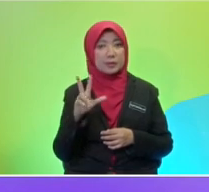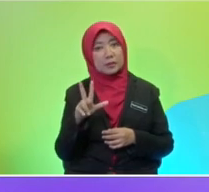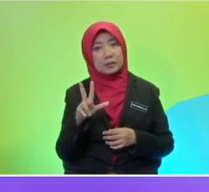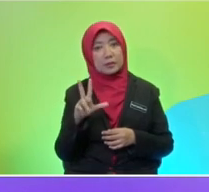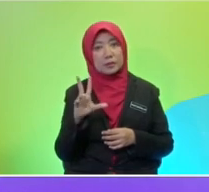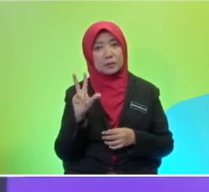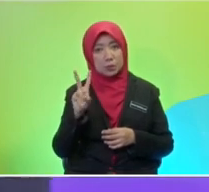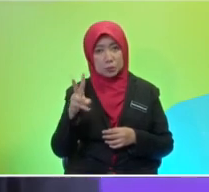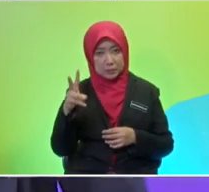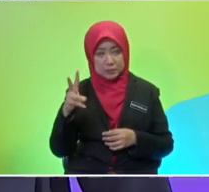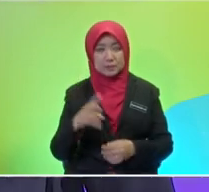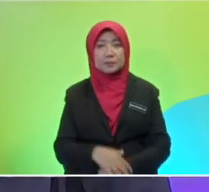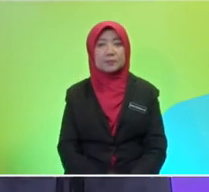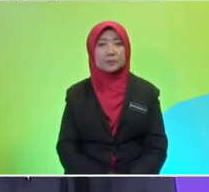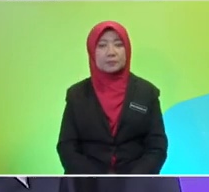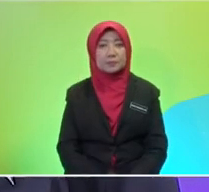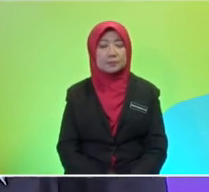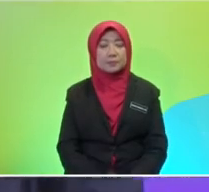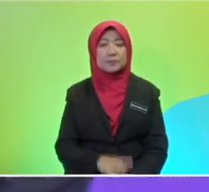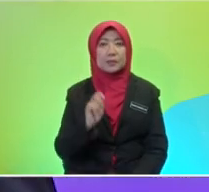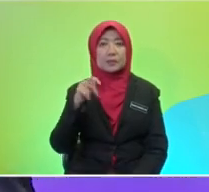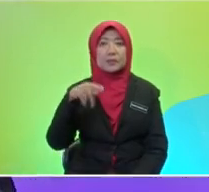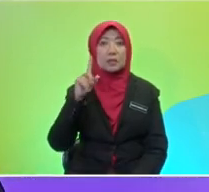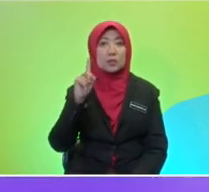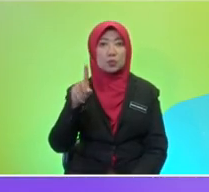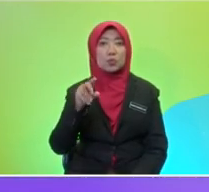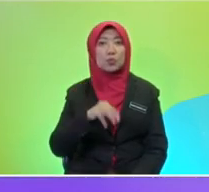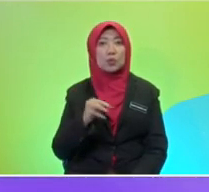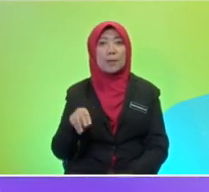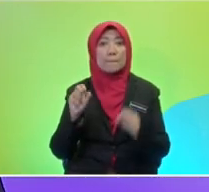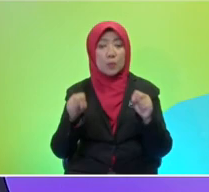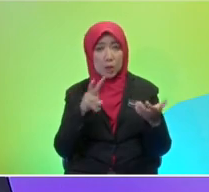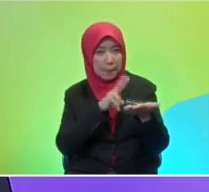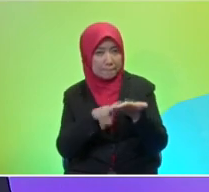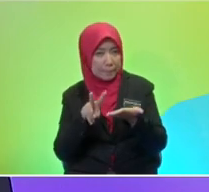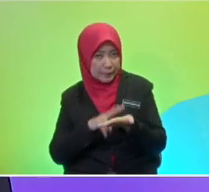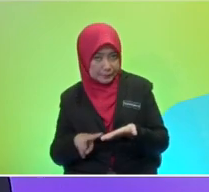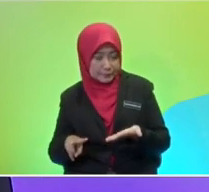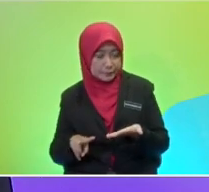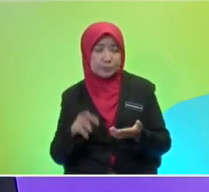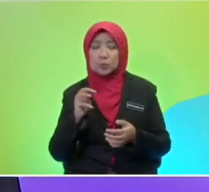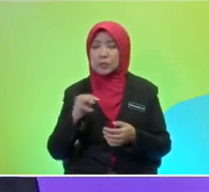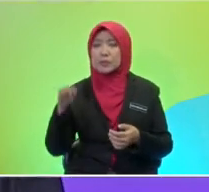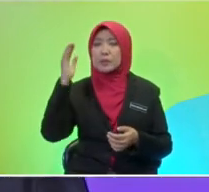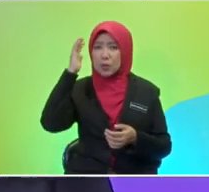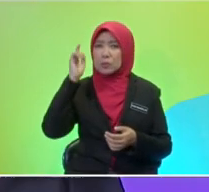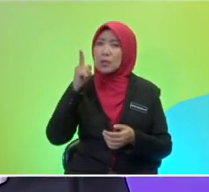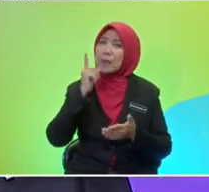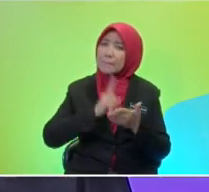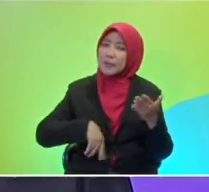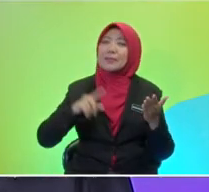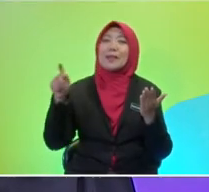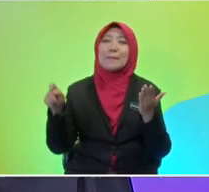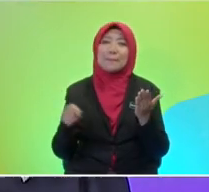312 Oke TV 1 murid-mulih membaca dan murid mengetahui bahwa ini adalah operasi tambah